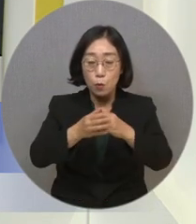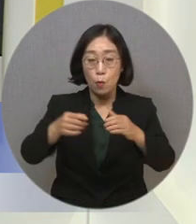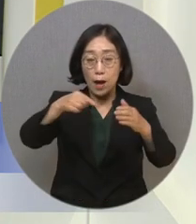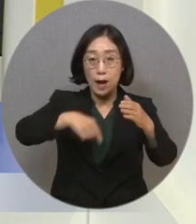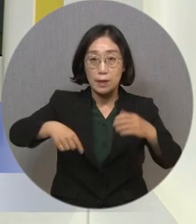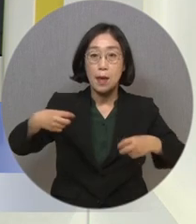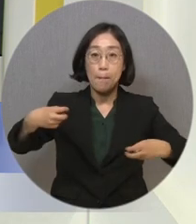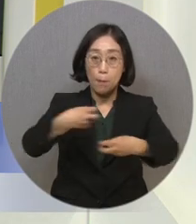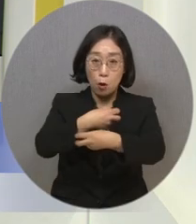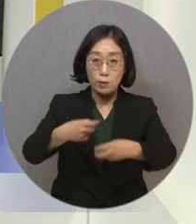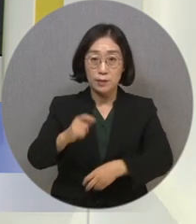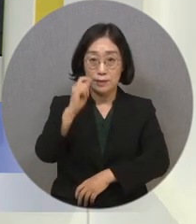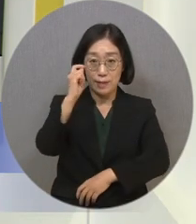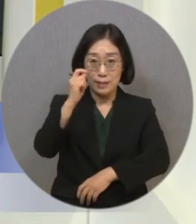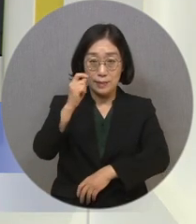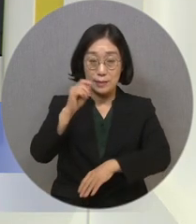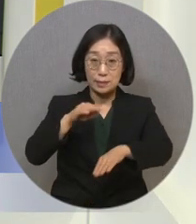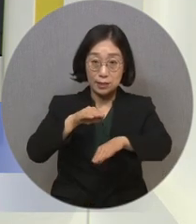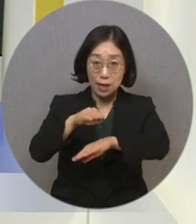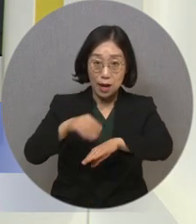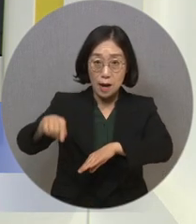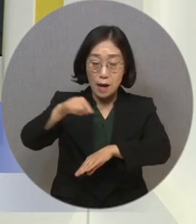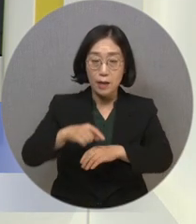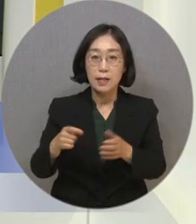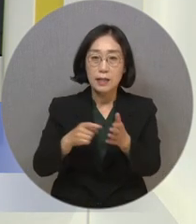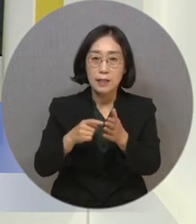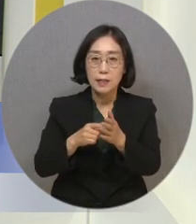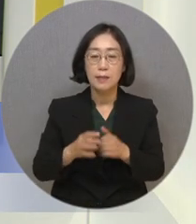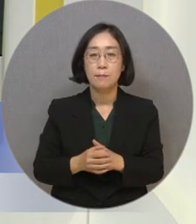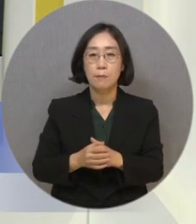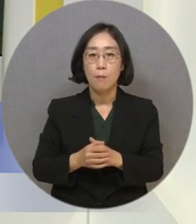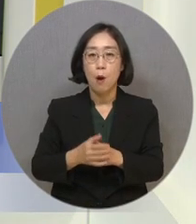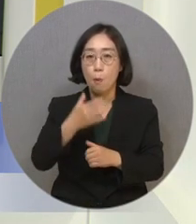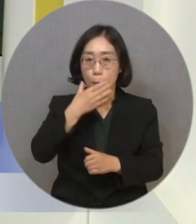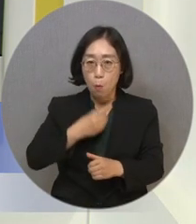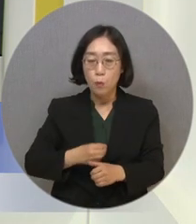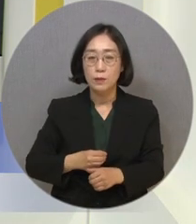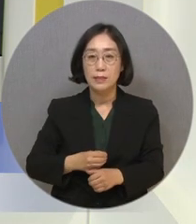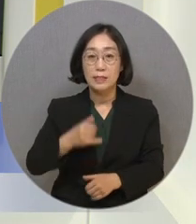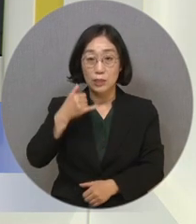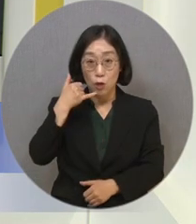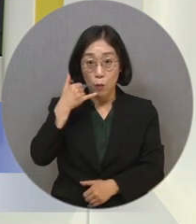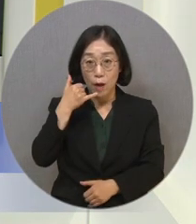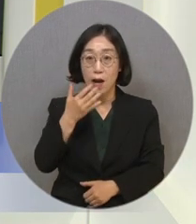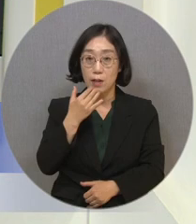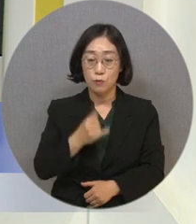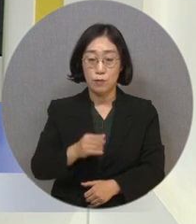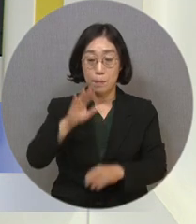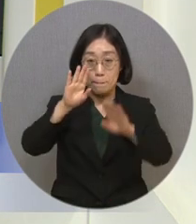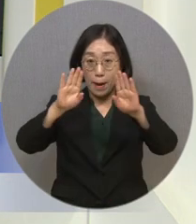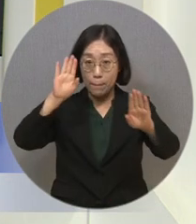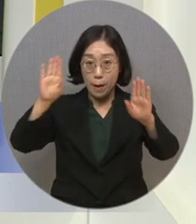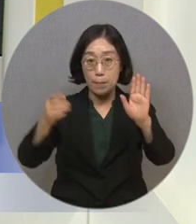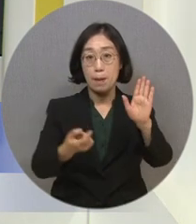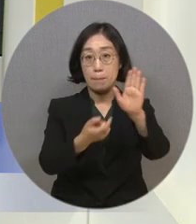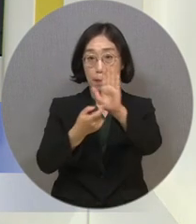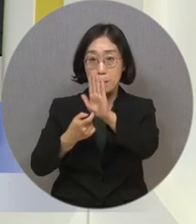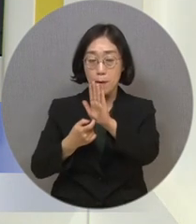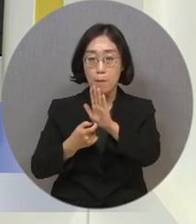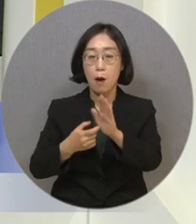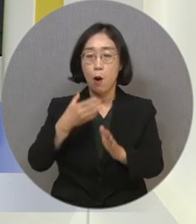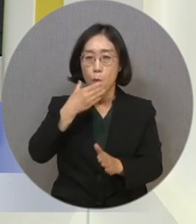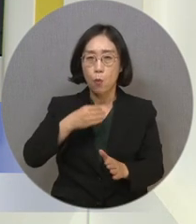버스와 택시에 급 한라인 홍보물을 부착하며 연말 복지 사각지대 집중 발굴에